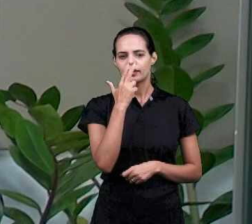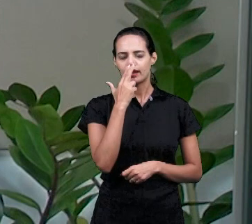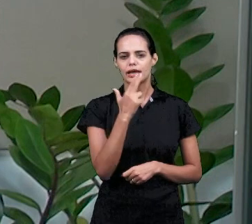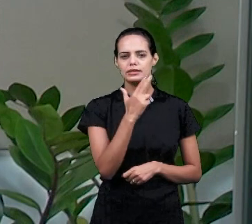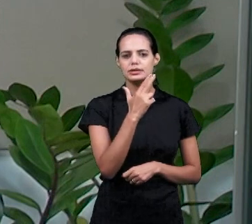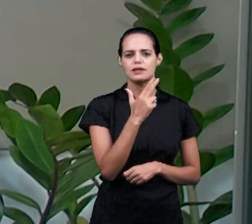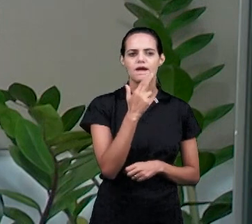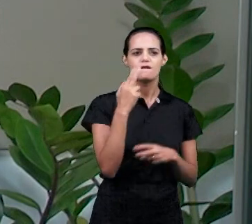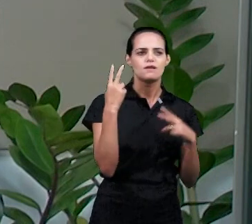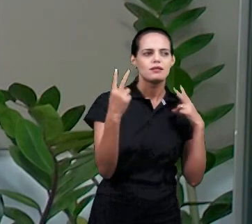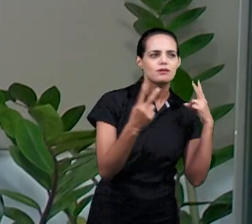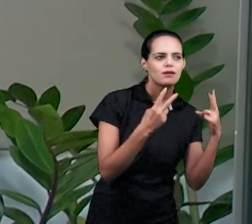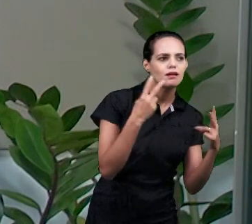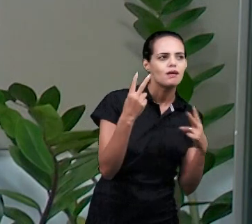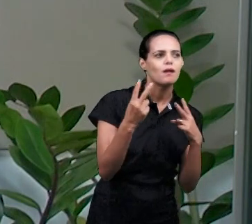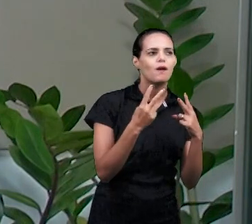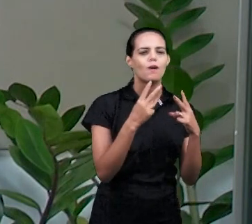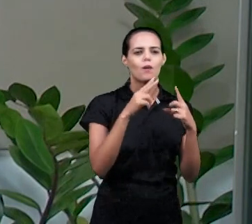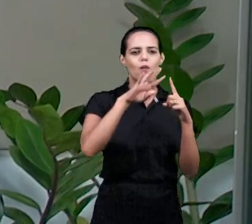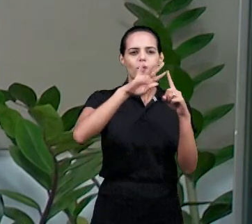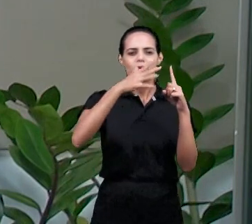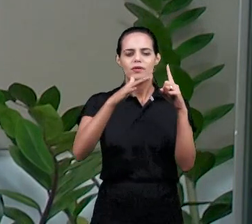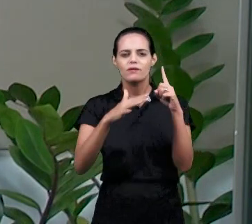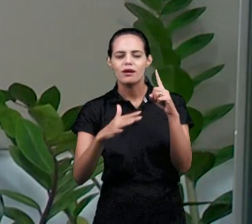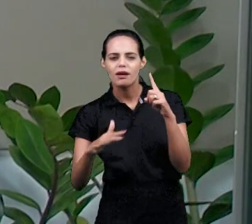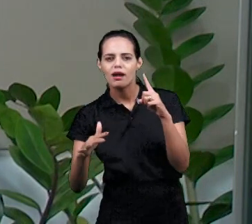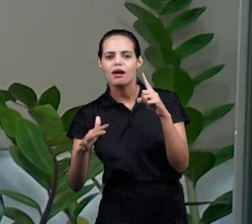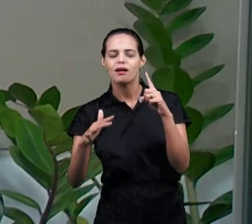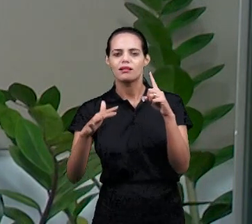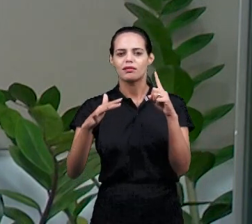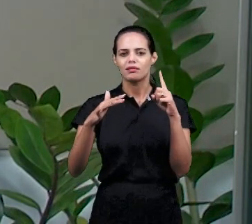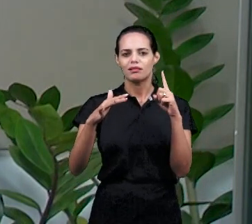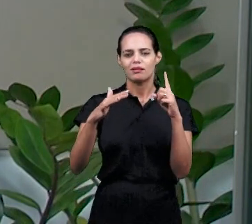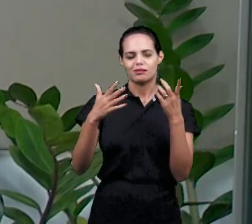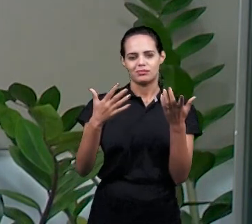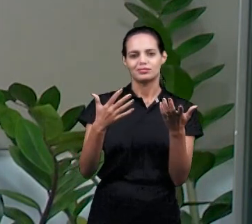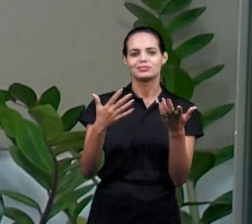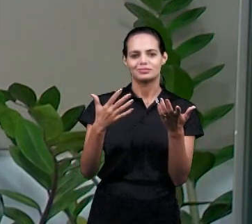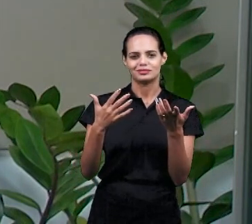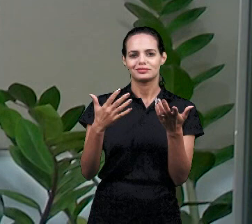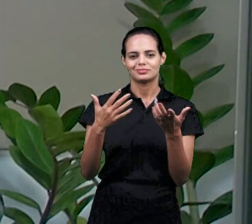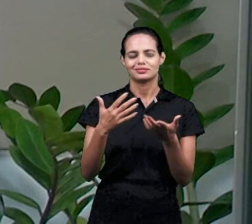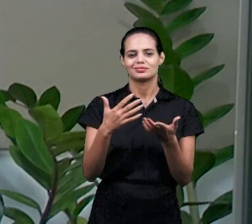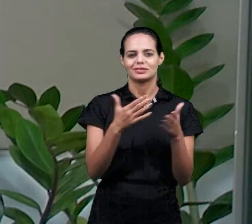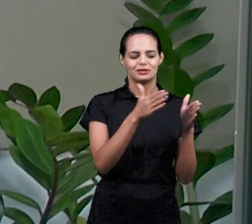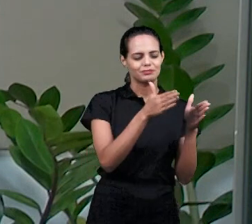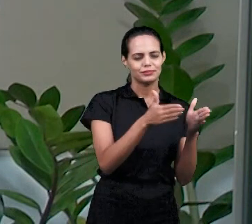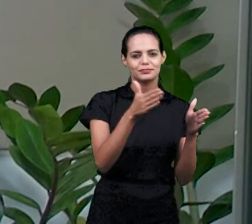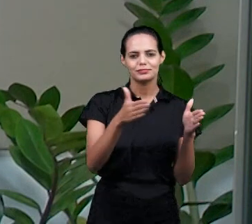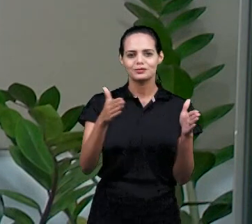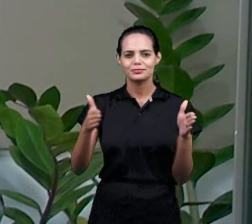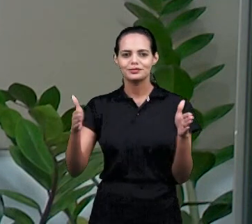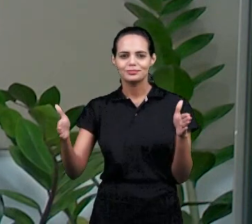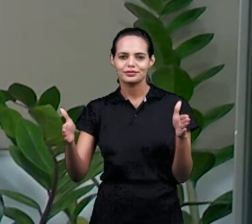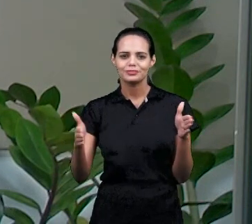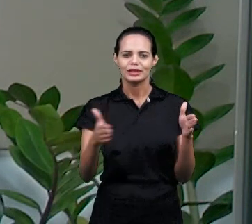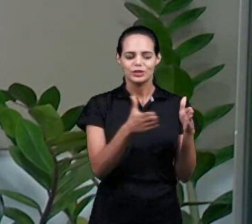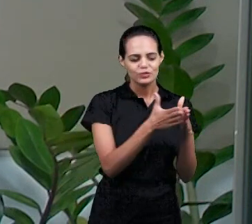des saisons, printemps, automne, été, hiver. Donc, il montre une